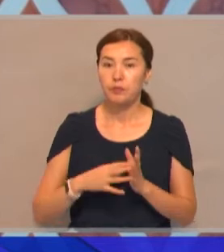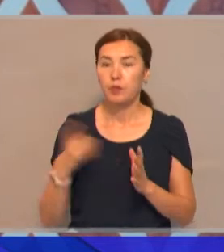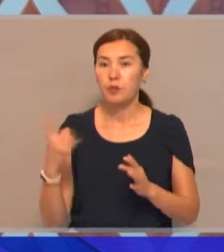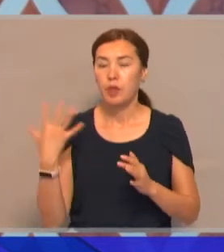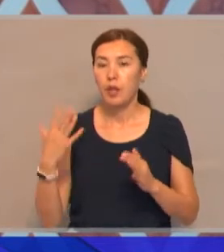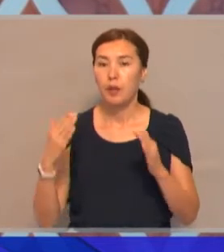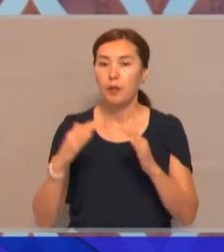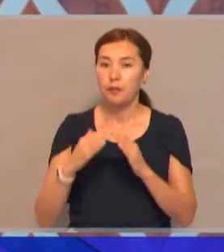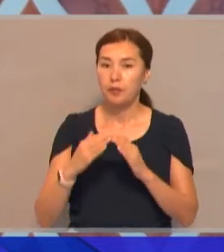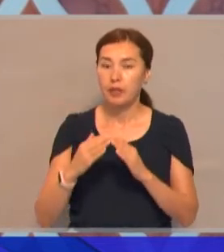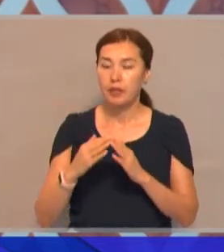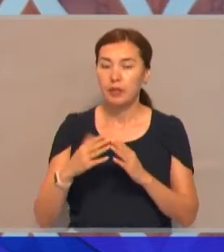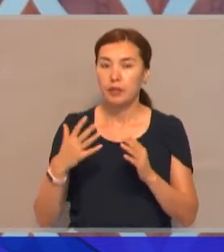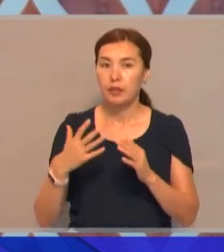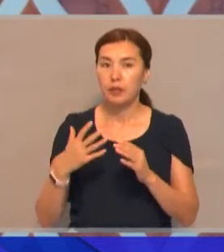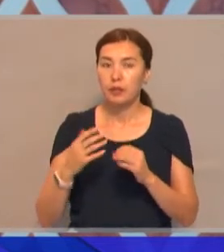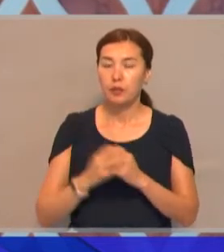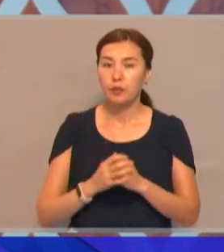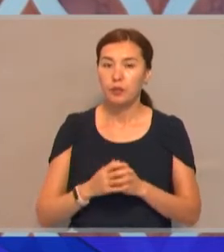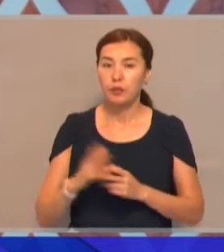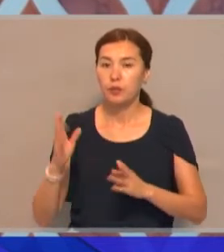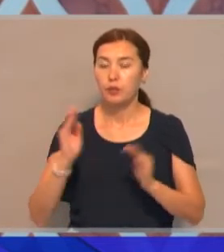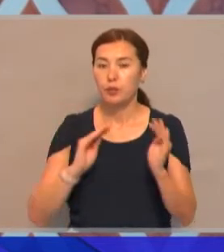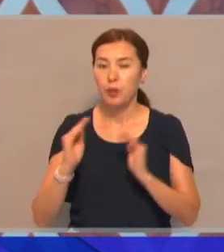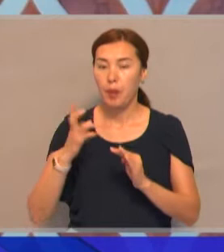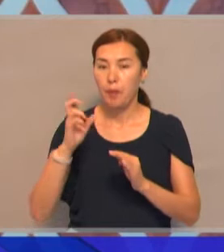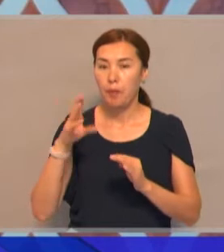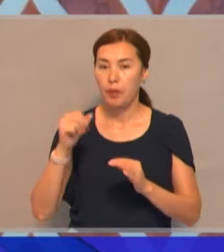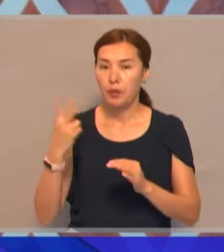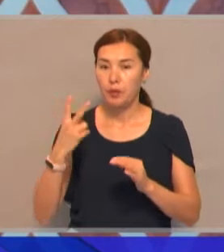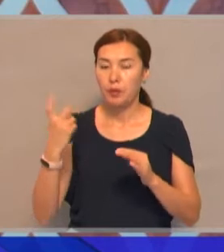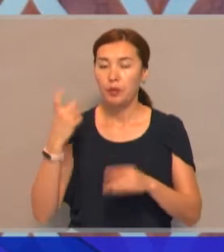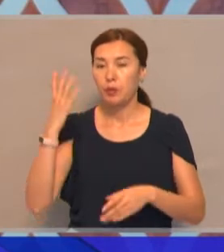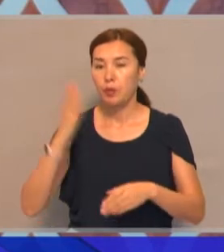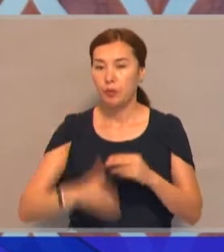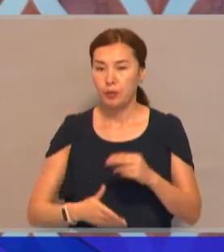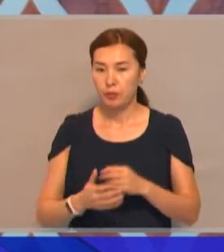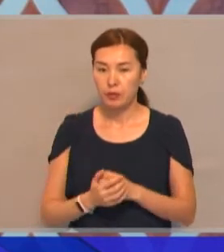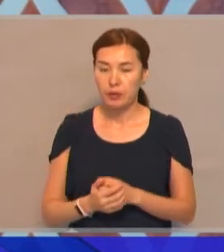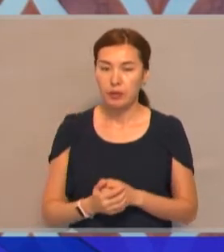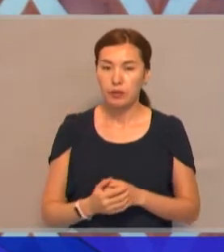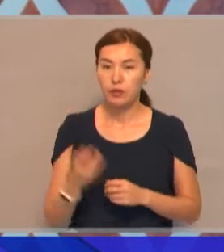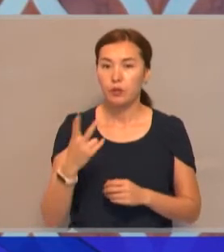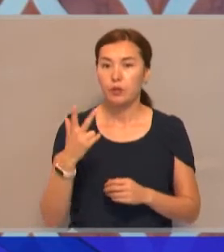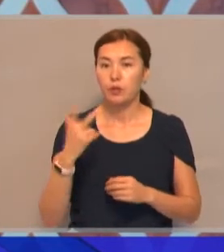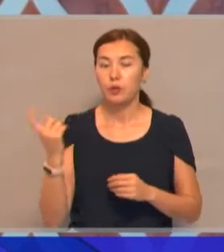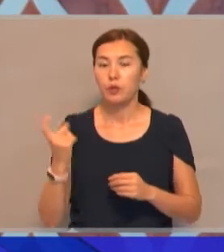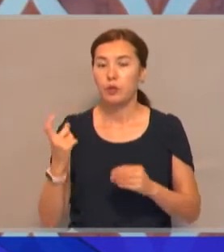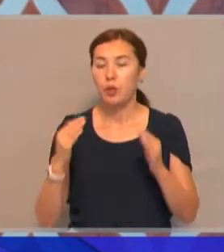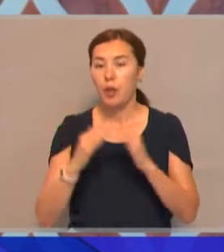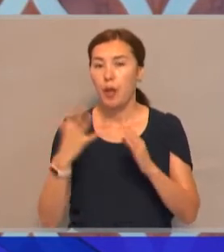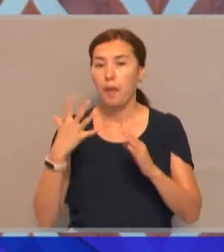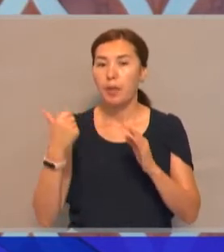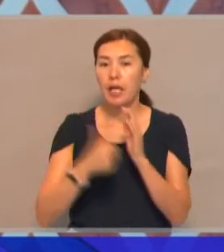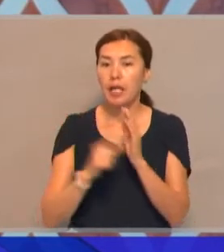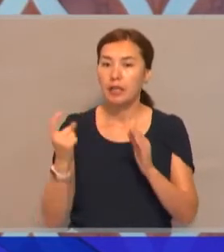қабатты 5 тұрғын үйлер бойынша құрастырмалы бетон қабырғалар 2 үйде аяқталып, 3 үйде 5-6